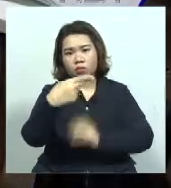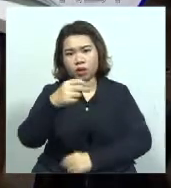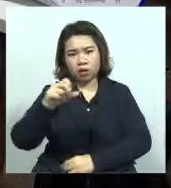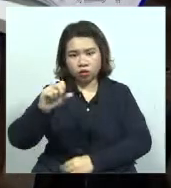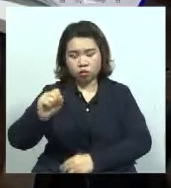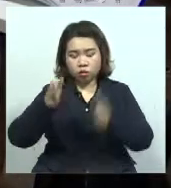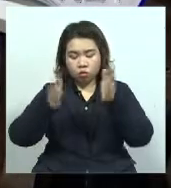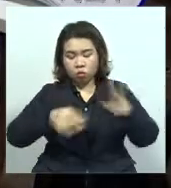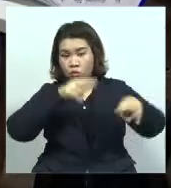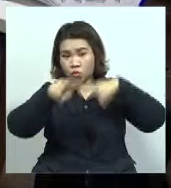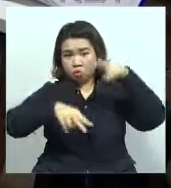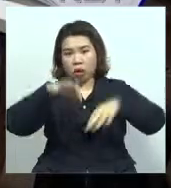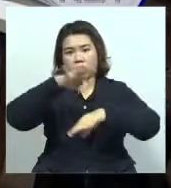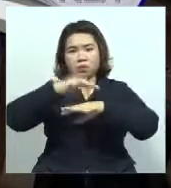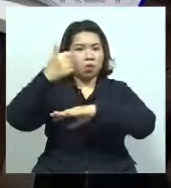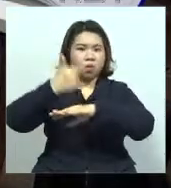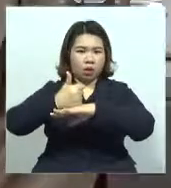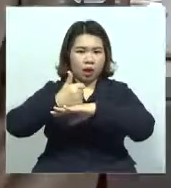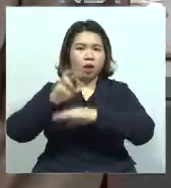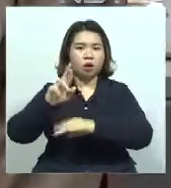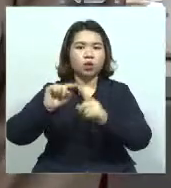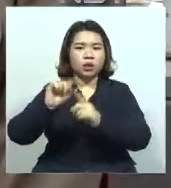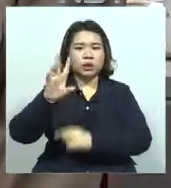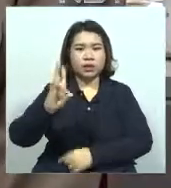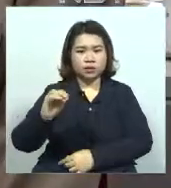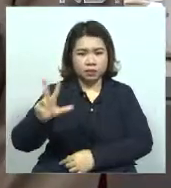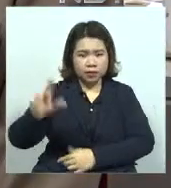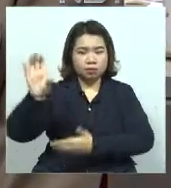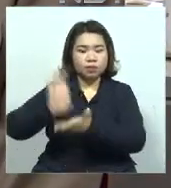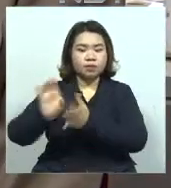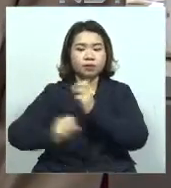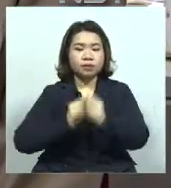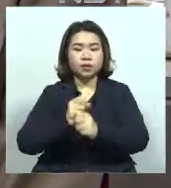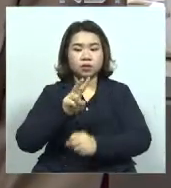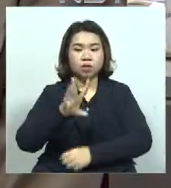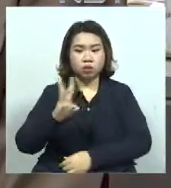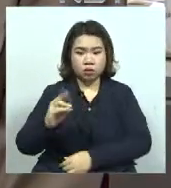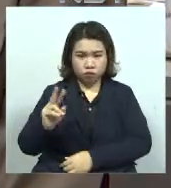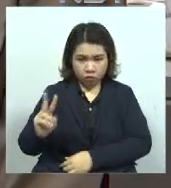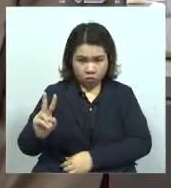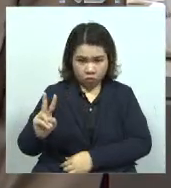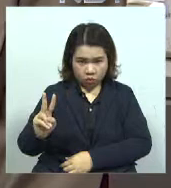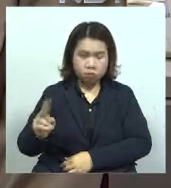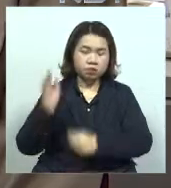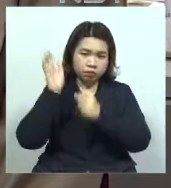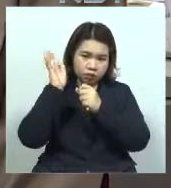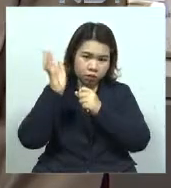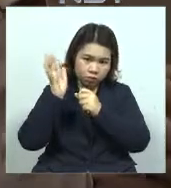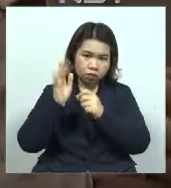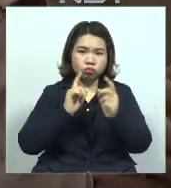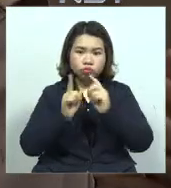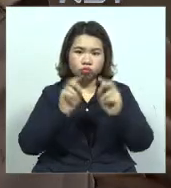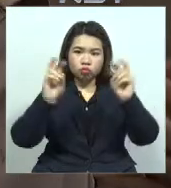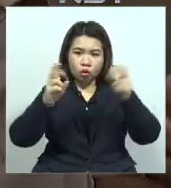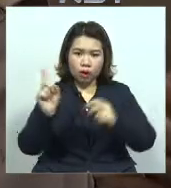ปกครองระดับสูงรุ่นที่73ประจำปีงบประมาณ2562พร้อมกล่าวบรรยายในหัว